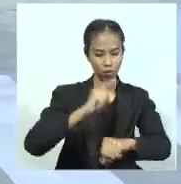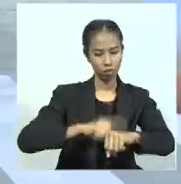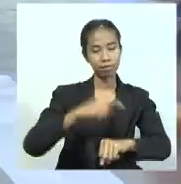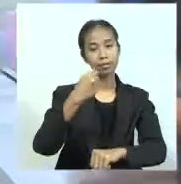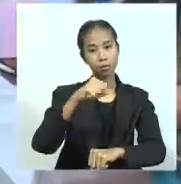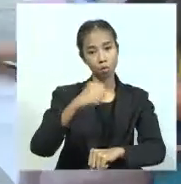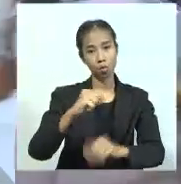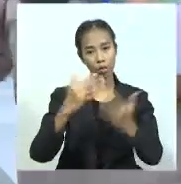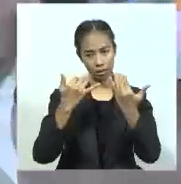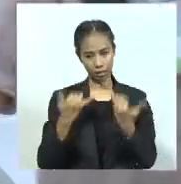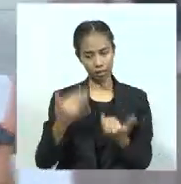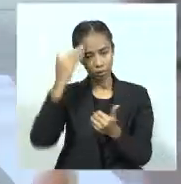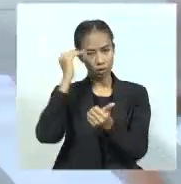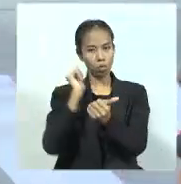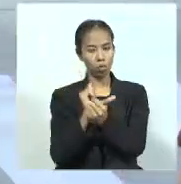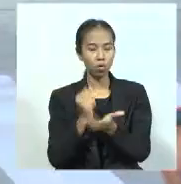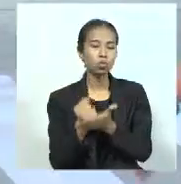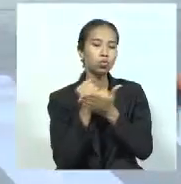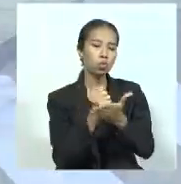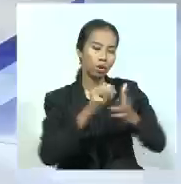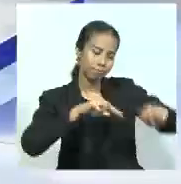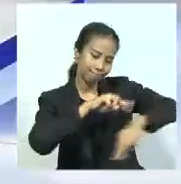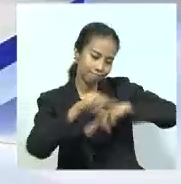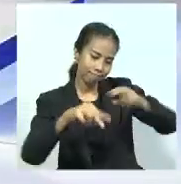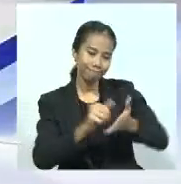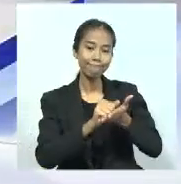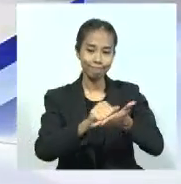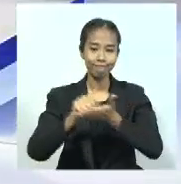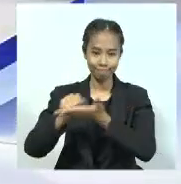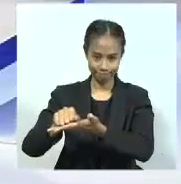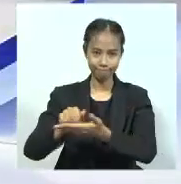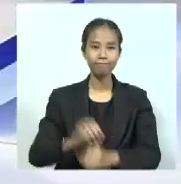และจะมีการจัดกำลังเจ้าหน้าที่ตำรวจนะครับคอยดูแลอำนวยความสะดวกให้กับประชาชนอย่างใกล้ชิดครับ